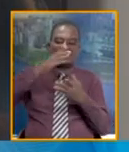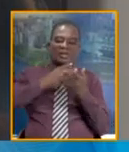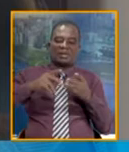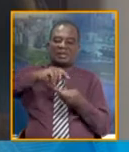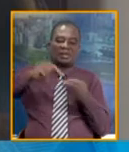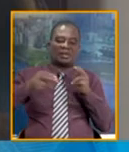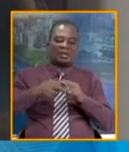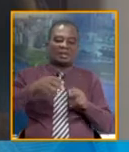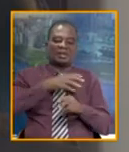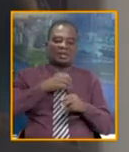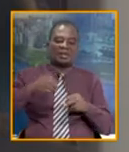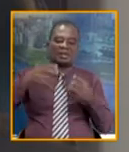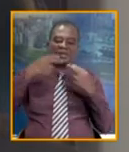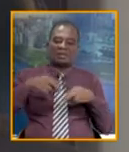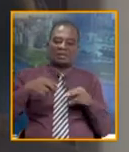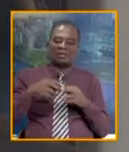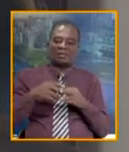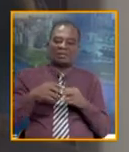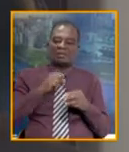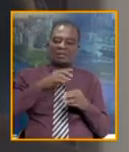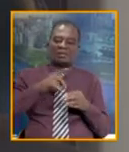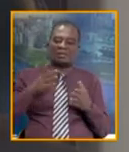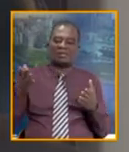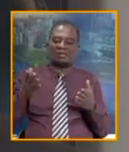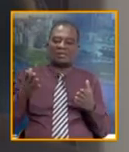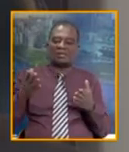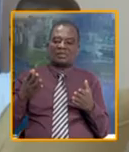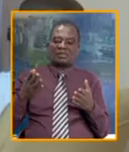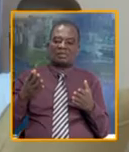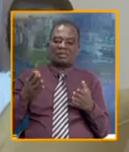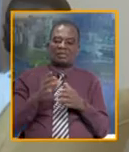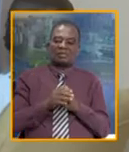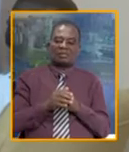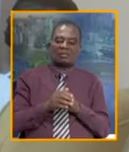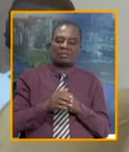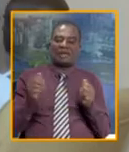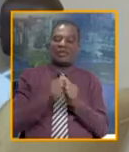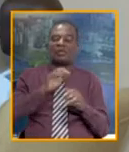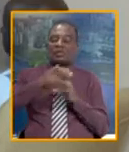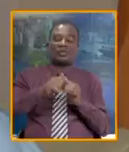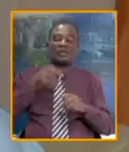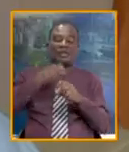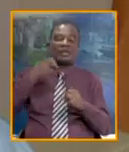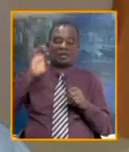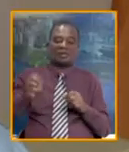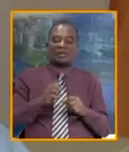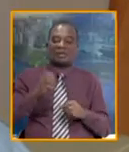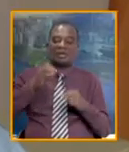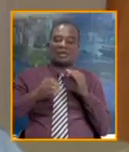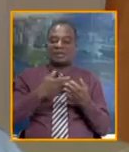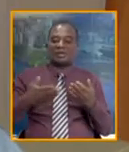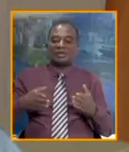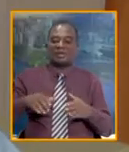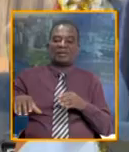de migrants qui reviennent sans rien du tout. Voilà le problème que nous rencontrons. Malgré ces difficultés, s'il y a une chose qui